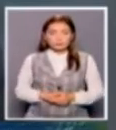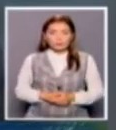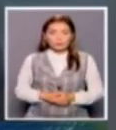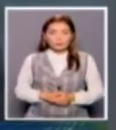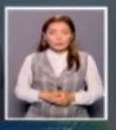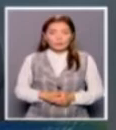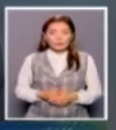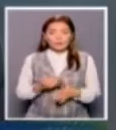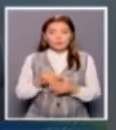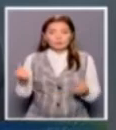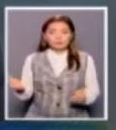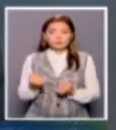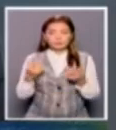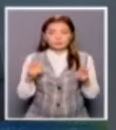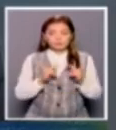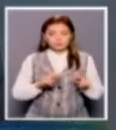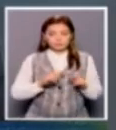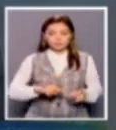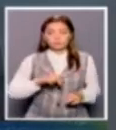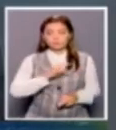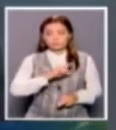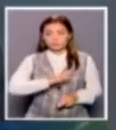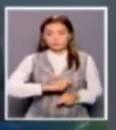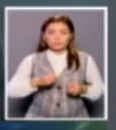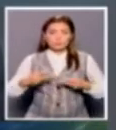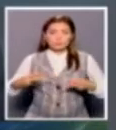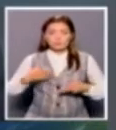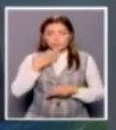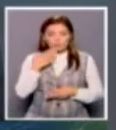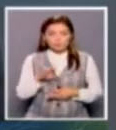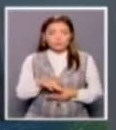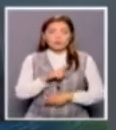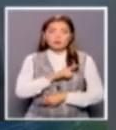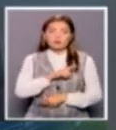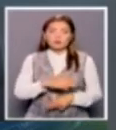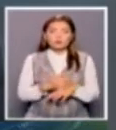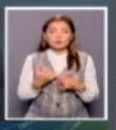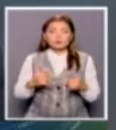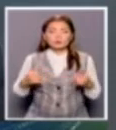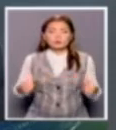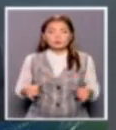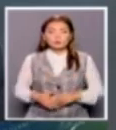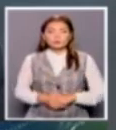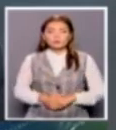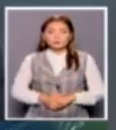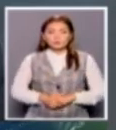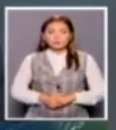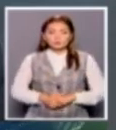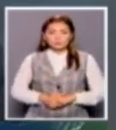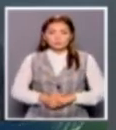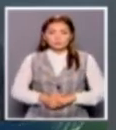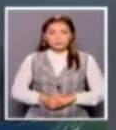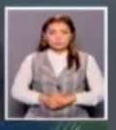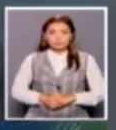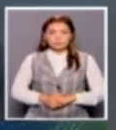керек өлеңді. Ұстаз болу теңеу жоқ құдірет ғажайып күш жайлаған денеңді.